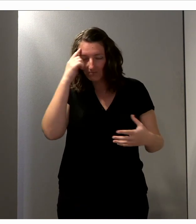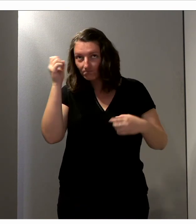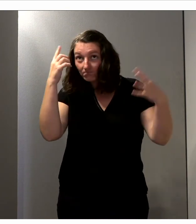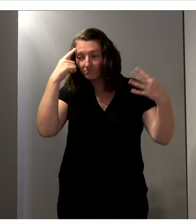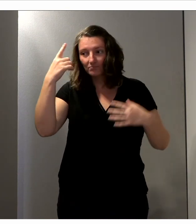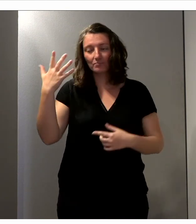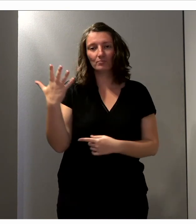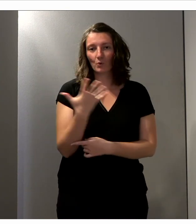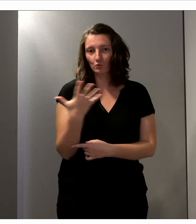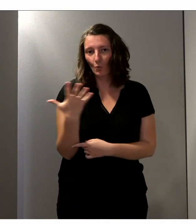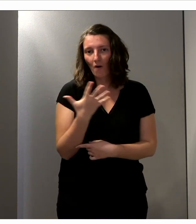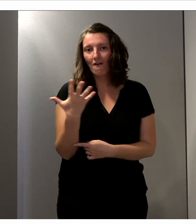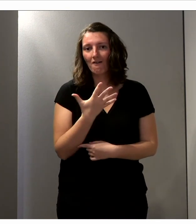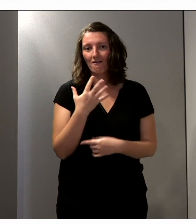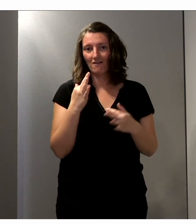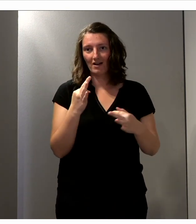votre